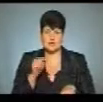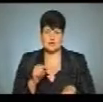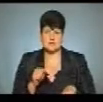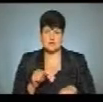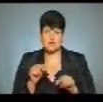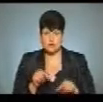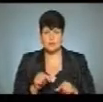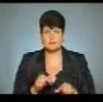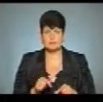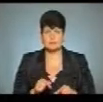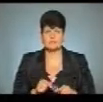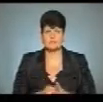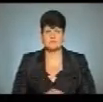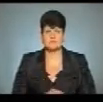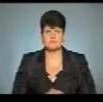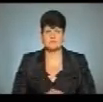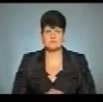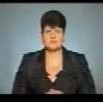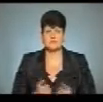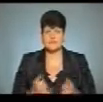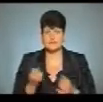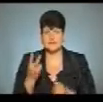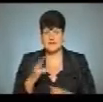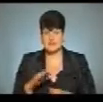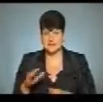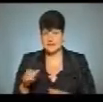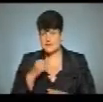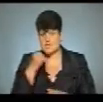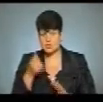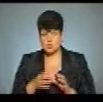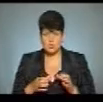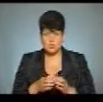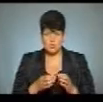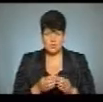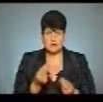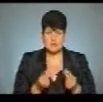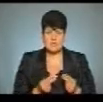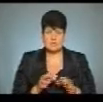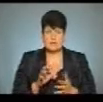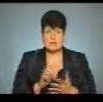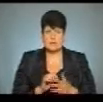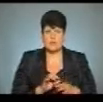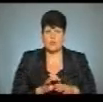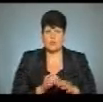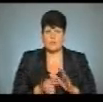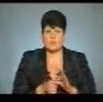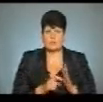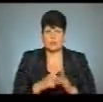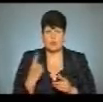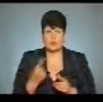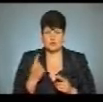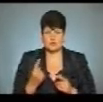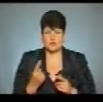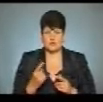той ножик стає. Для 12 дітей зі старшої групи ігрові заняття проводять у приміщенні обласного